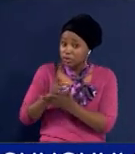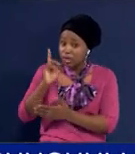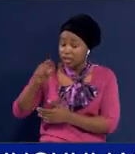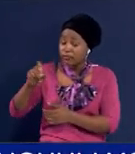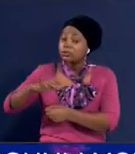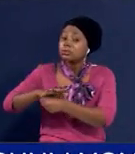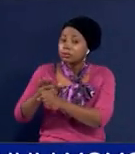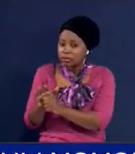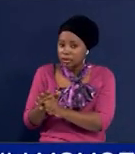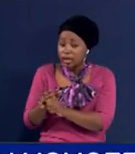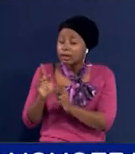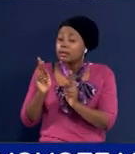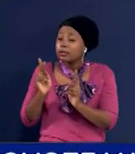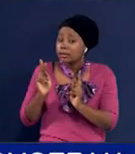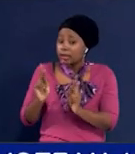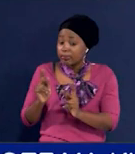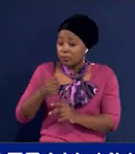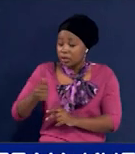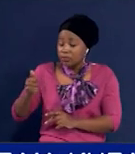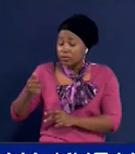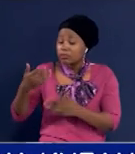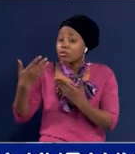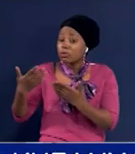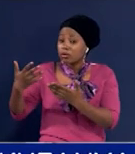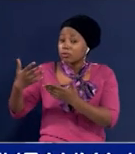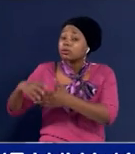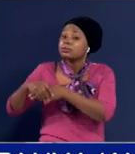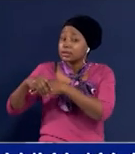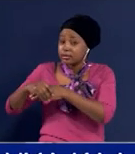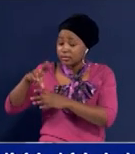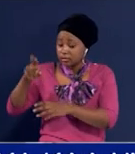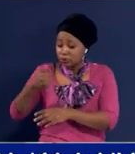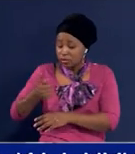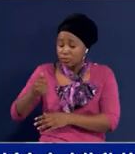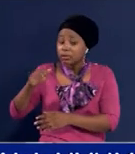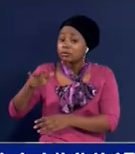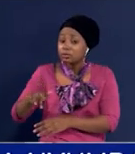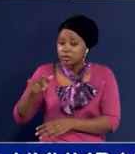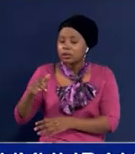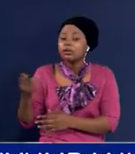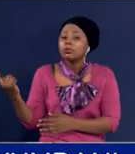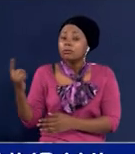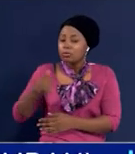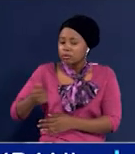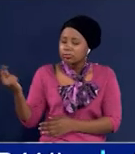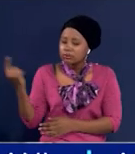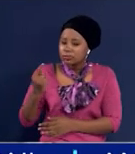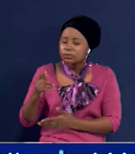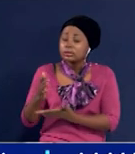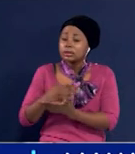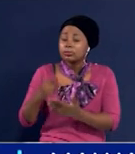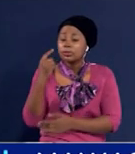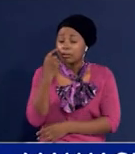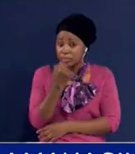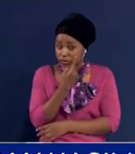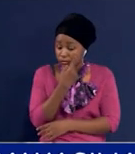corona. Kwa hiyo kama kuna uligusana naye mikono au uligusa maeneo ambayo yeye aligusa, ukaja kujigusa maeneo ya macho,